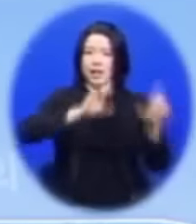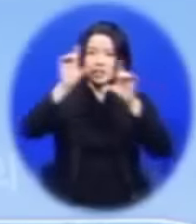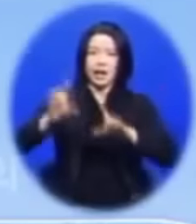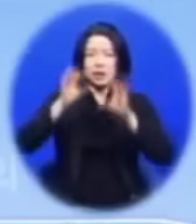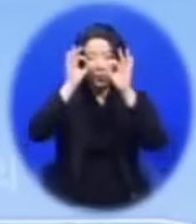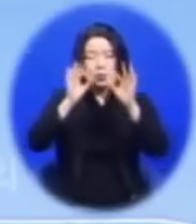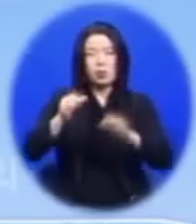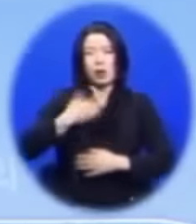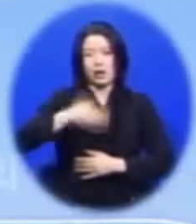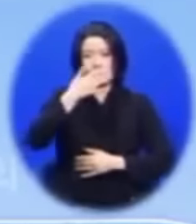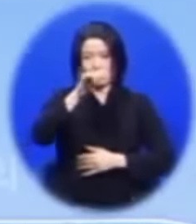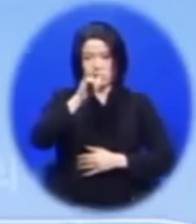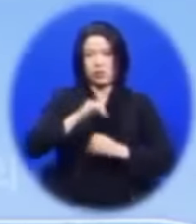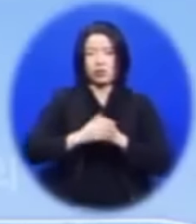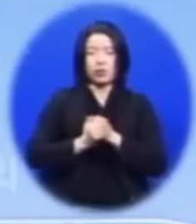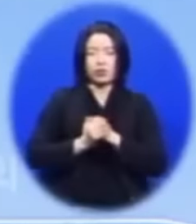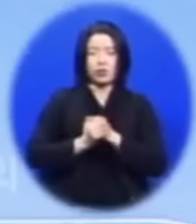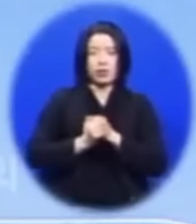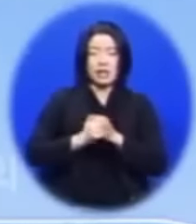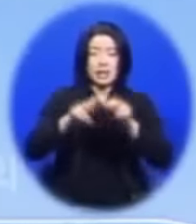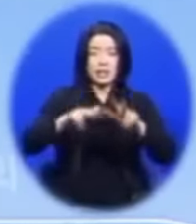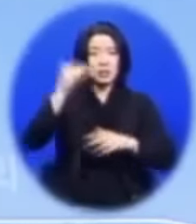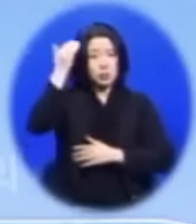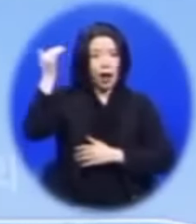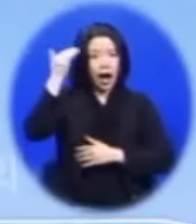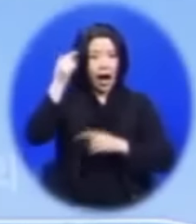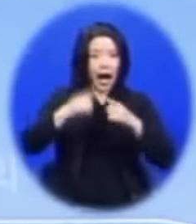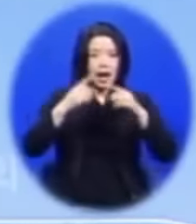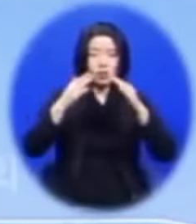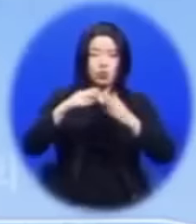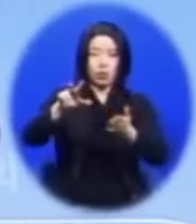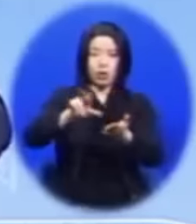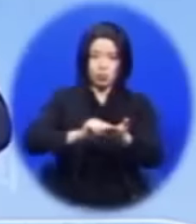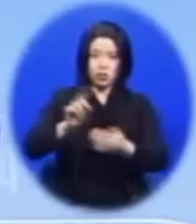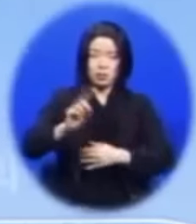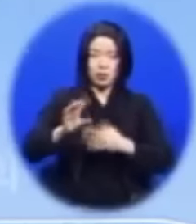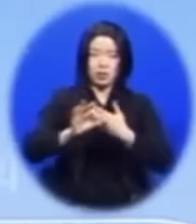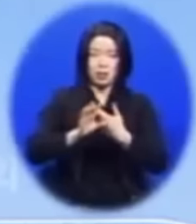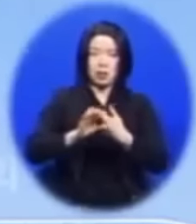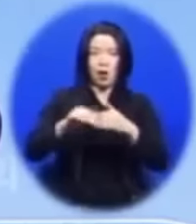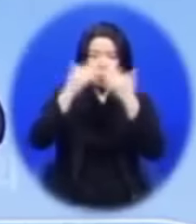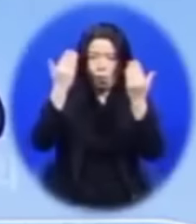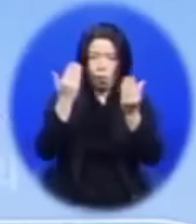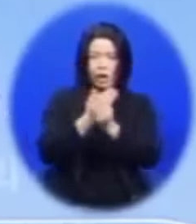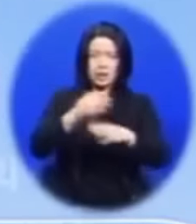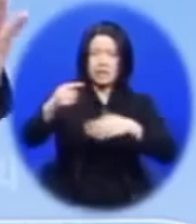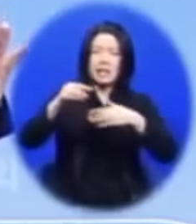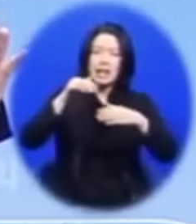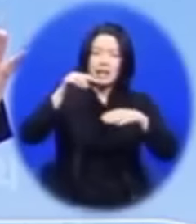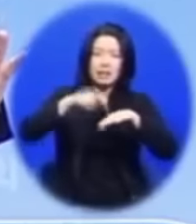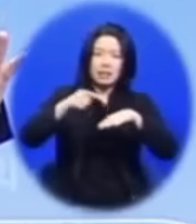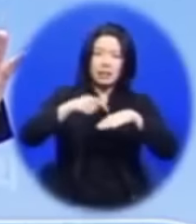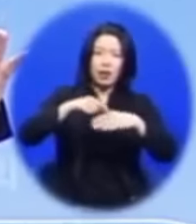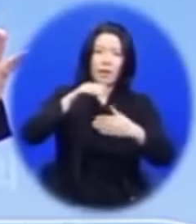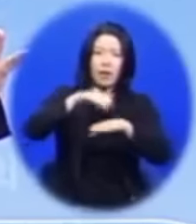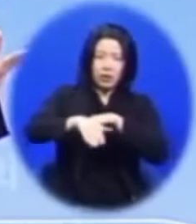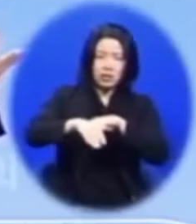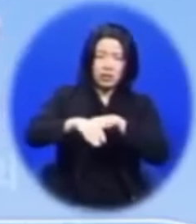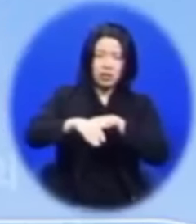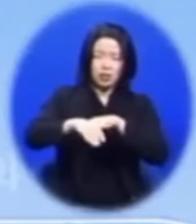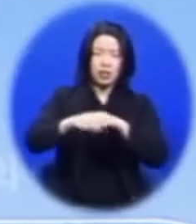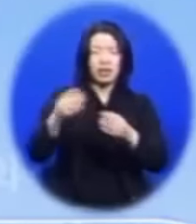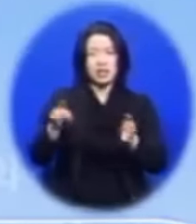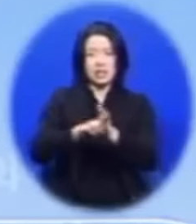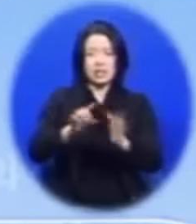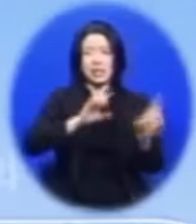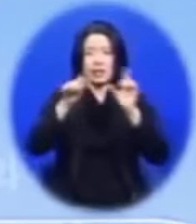보고 아는 거예요 지금 한국 교회의 문제는 완전히 형식적인 신앙에 물들어 버려 있습니다